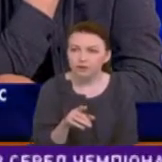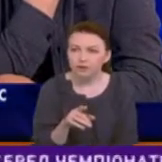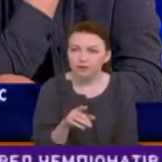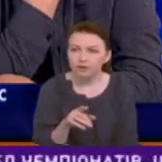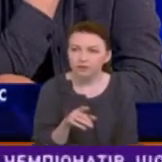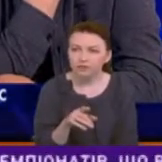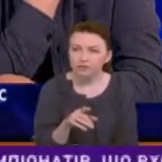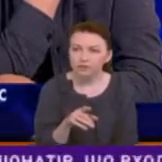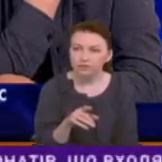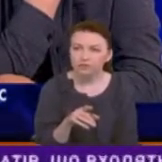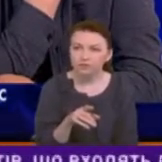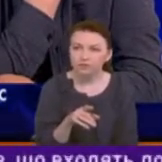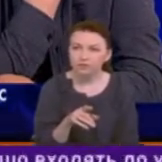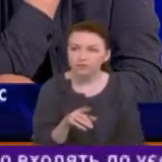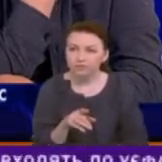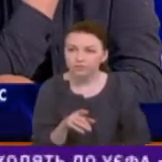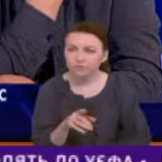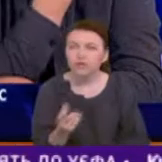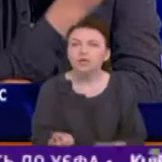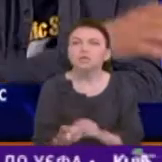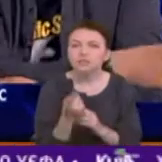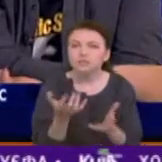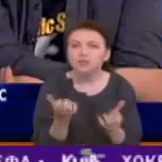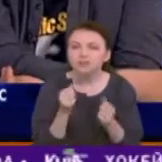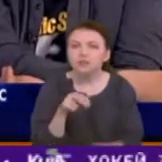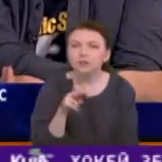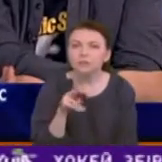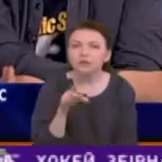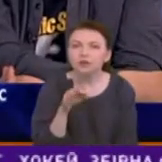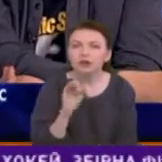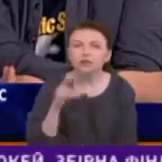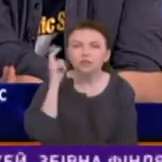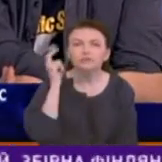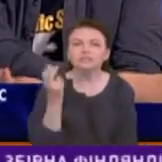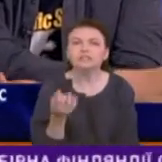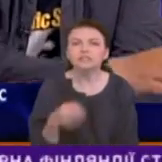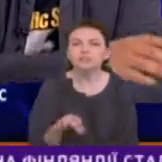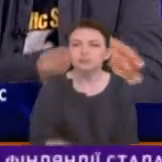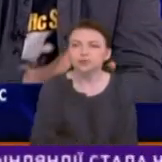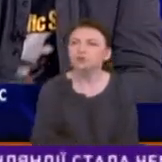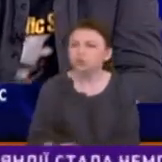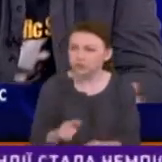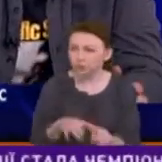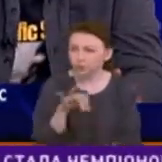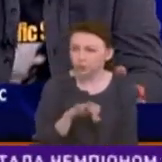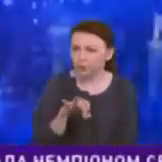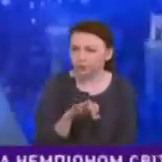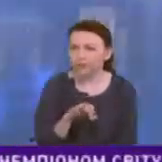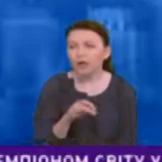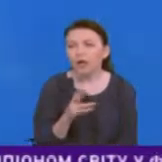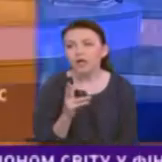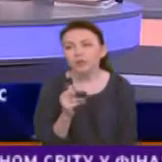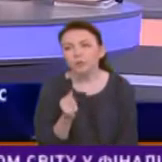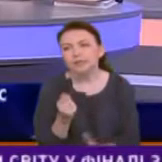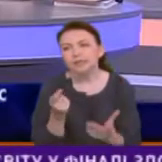відповідь, і для мене теж, ну, ми зрозуміли запитання. Давайте, пожалуйста, спасибі велике, спасибі. А що це за історія? Ну, це, знаєте, такий трошки